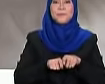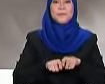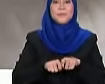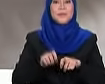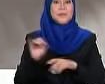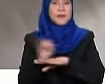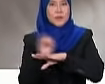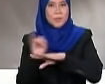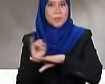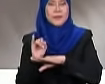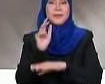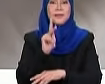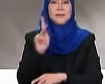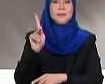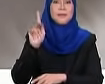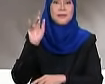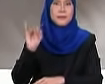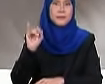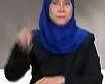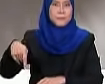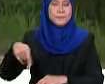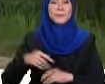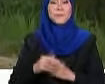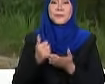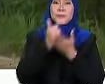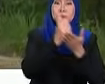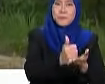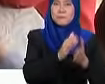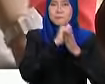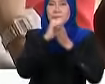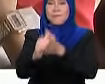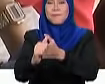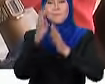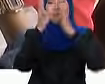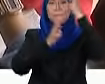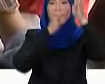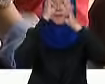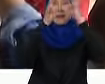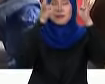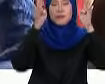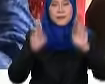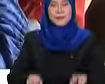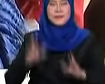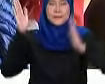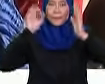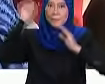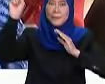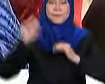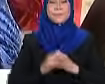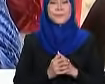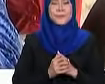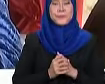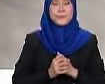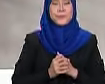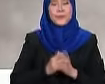ketika lu kece yg kemudian itu bagi membantu memacu inovasi dalam kalangan rakyat Sabah dalam